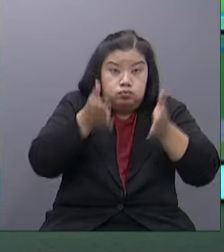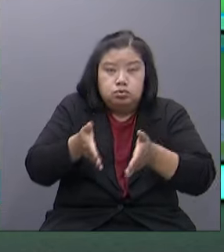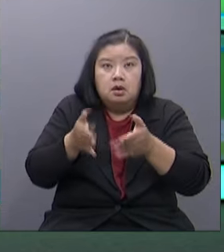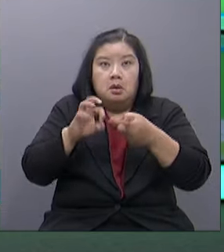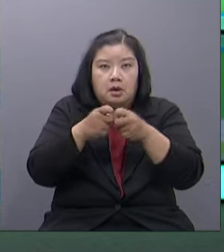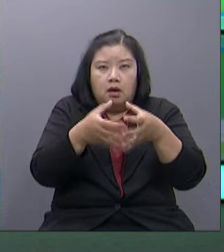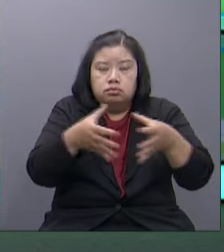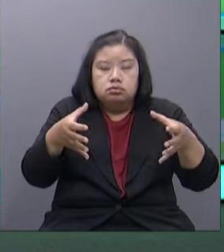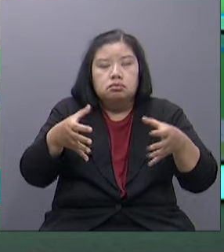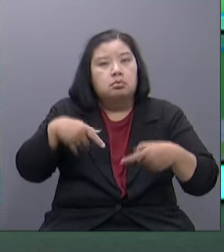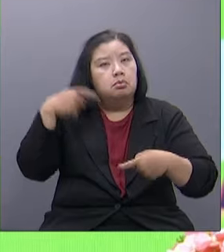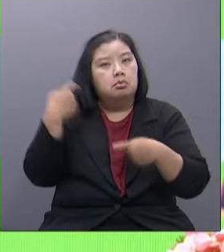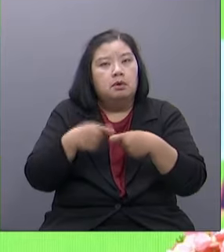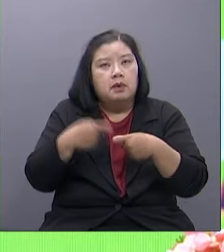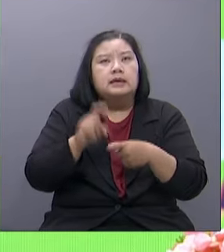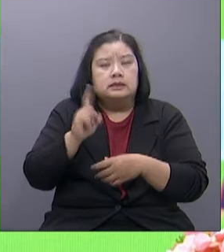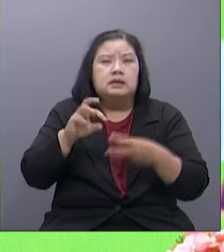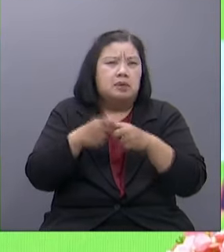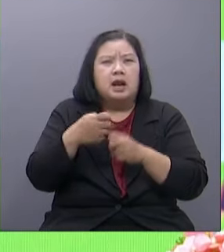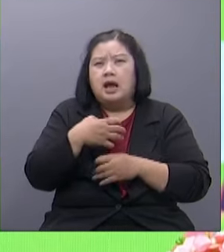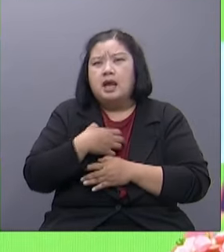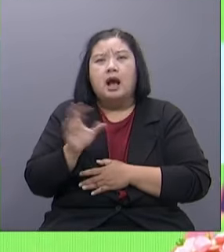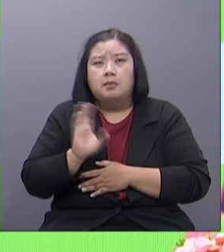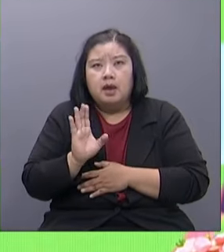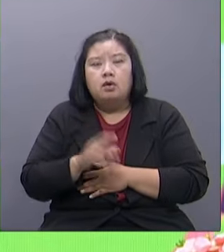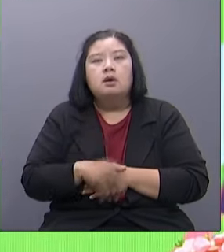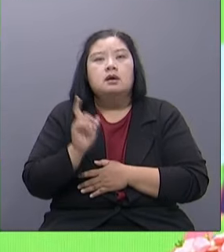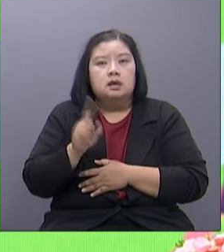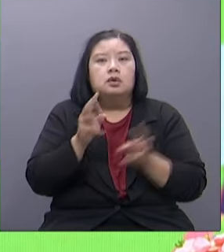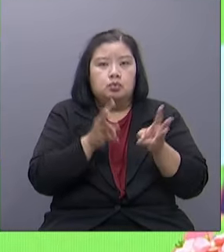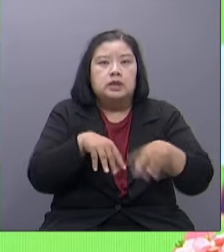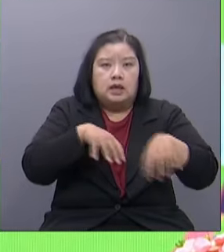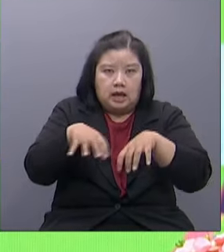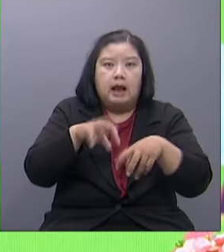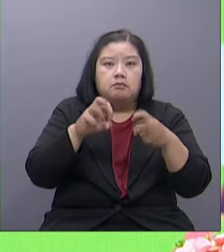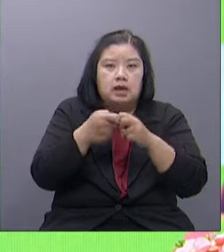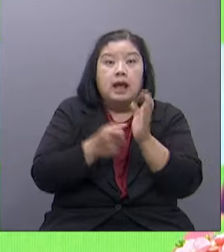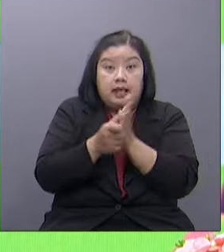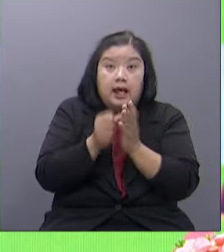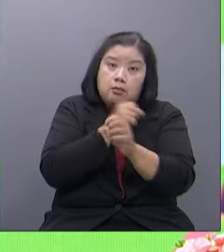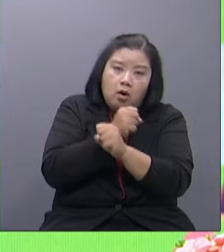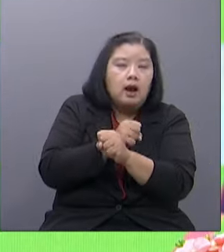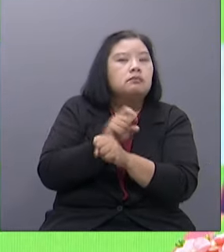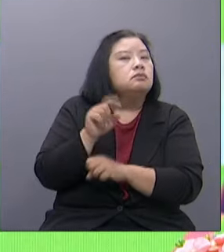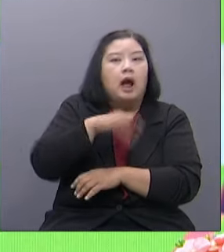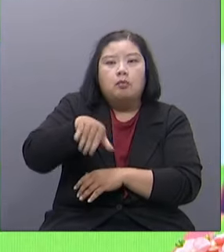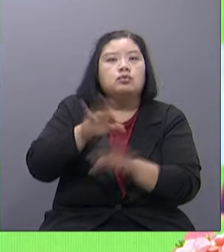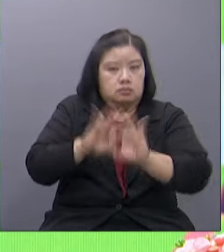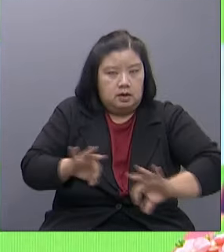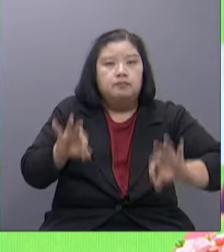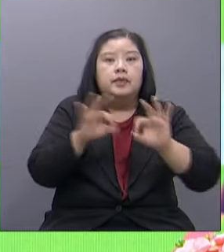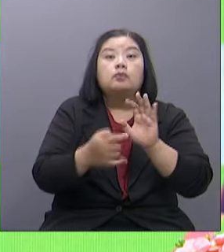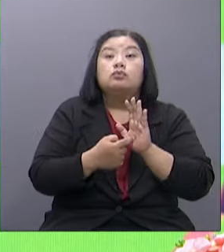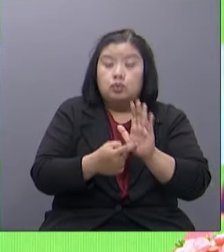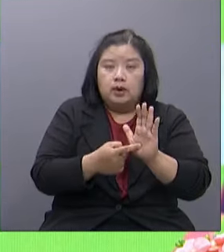กว่านะคะอ่าเพราะฉะนั้นไม่มีใครอยากให้เกิดขึ้นนะคะคุณผู้ชมการบริหารจัดการนั้นนะคะเป็นสิ่งที่สำคัญโดยเฉพาะอ่าอย่างพื้นที่